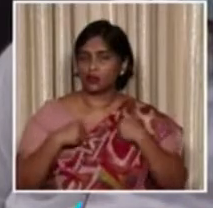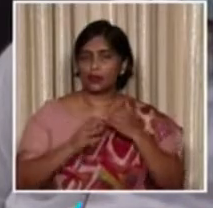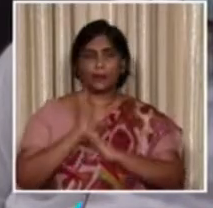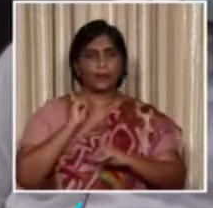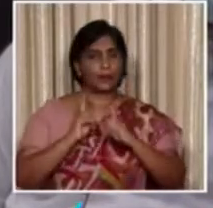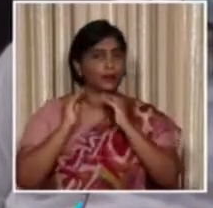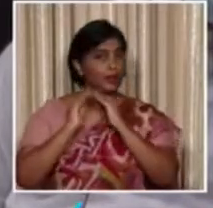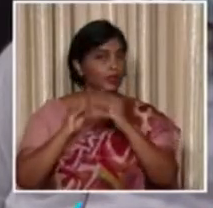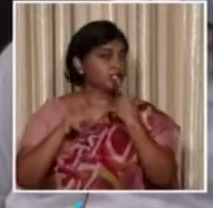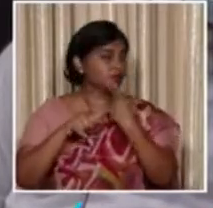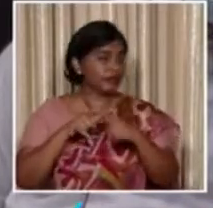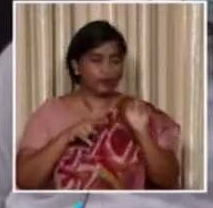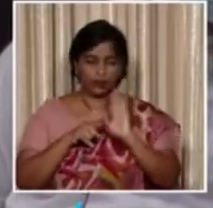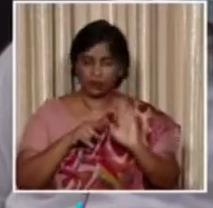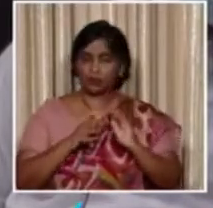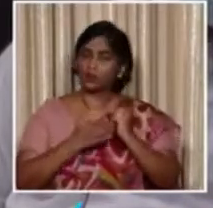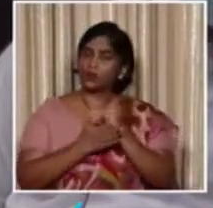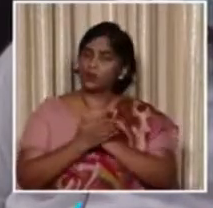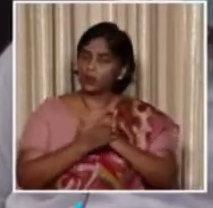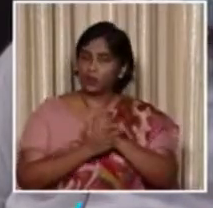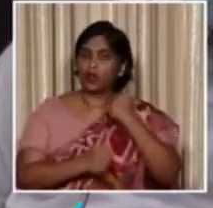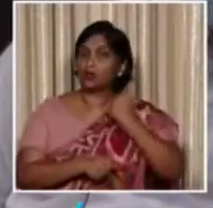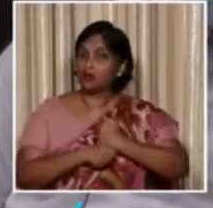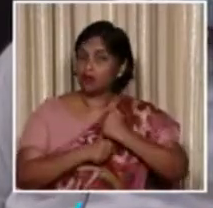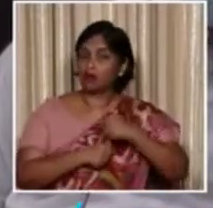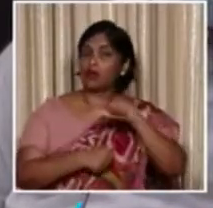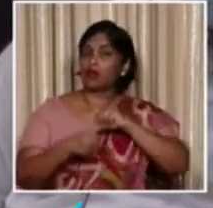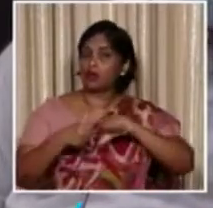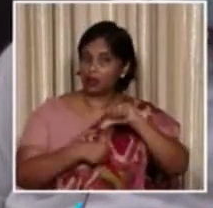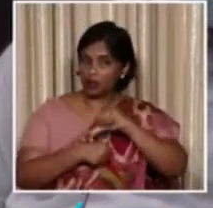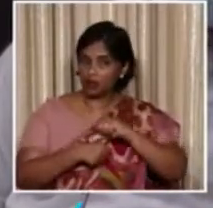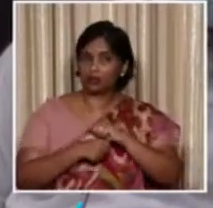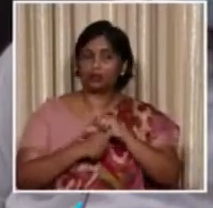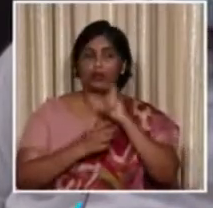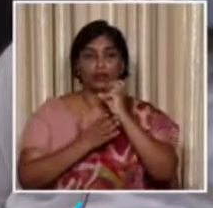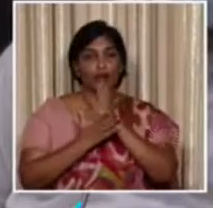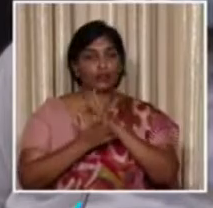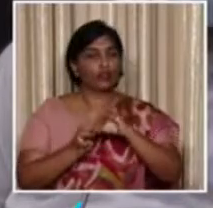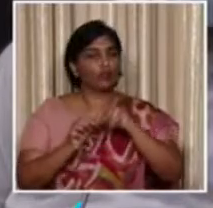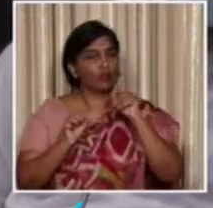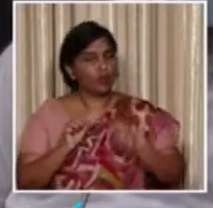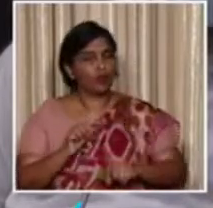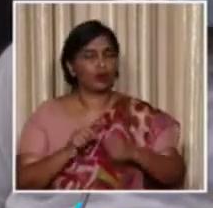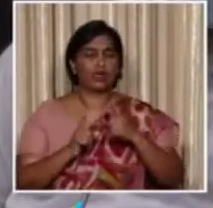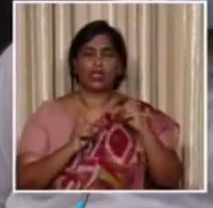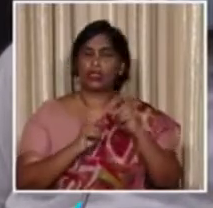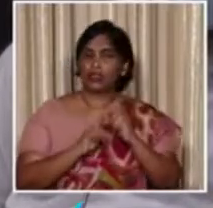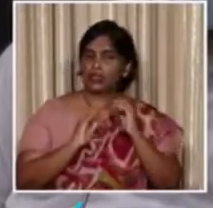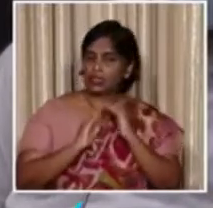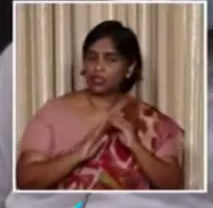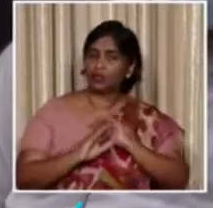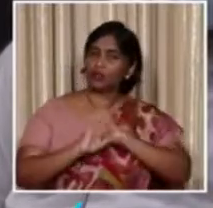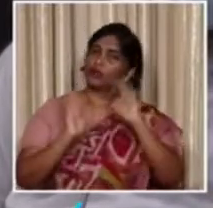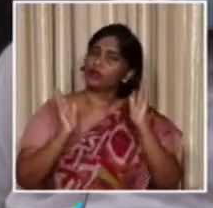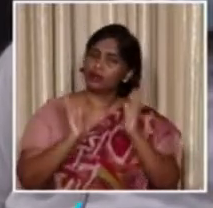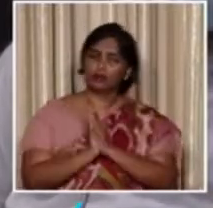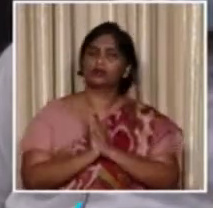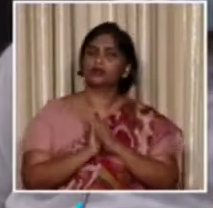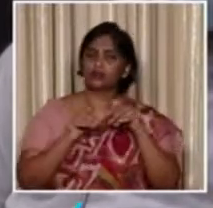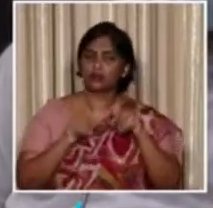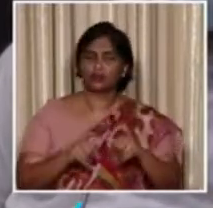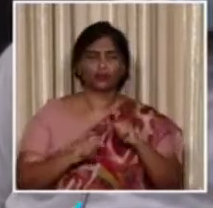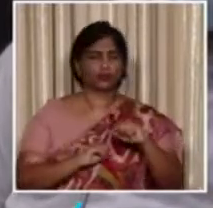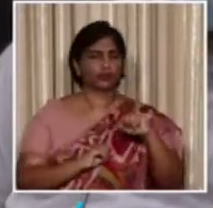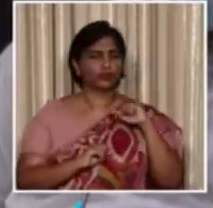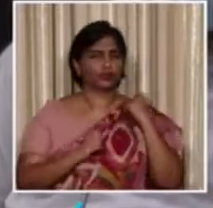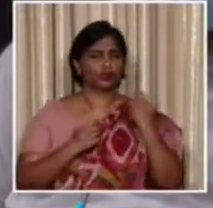අමාත්‍යංශය විතරක් නෙවෙයි සියලුම රාජ්‍ය ආයතන ව්‍යවස්ථාපිත මණ්ඩල දෙපාර්තමේන්තු ඒවා සම්පූර්ණයෙන්ම